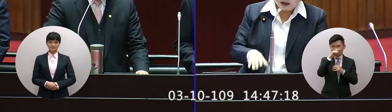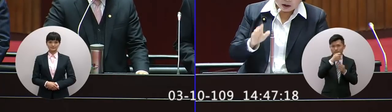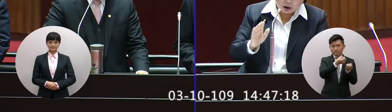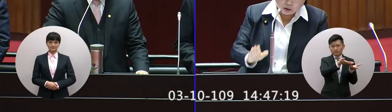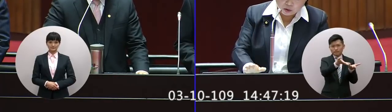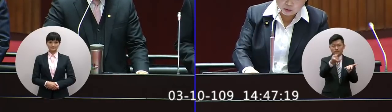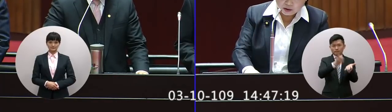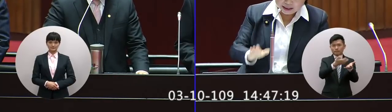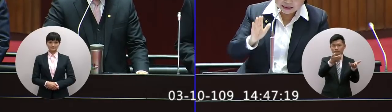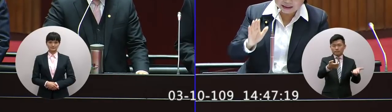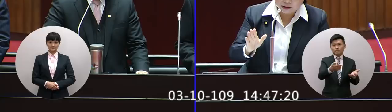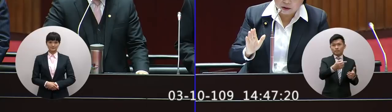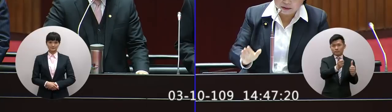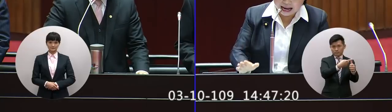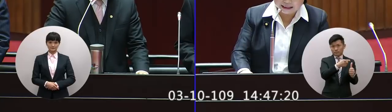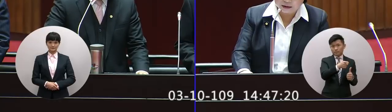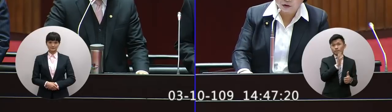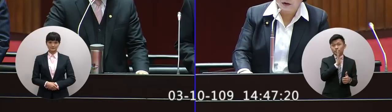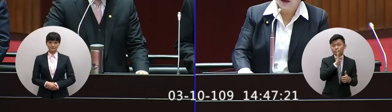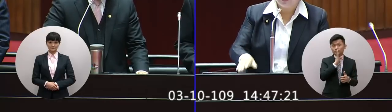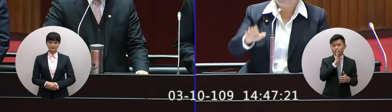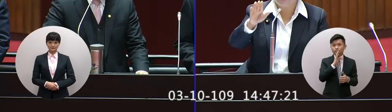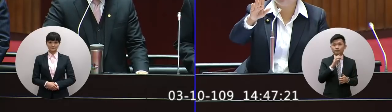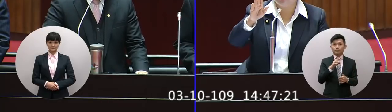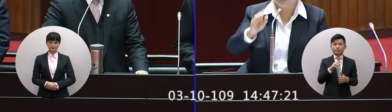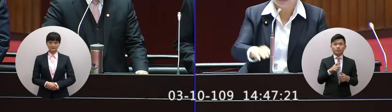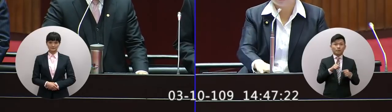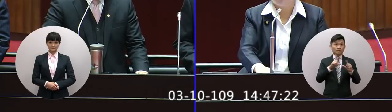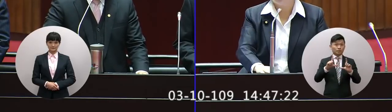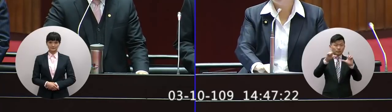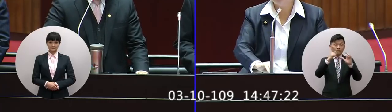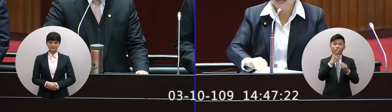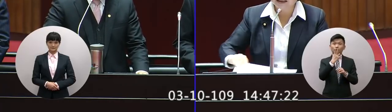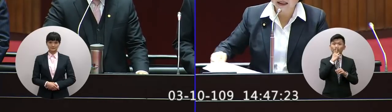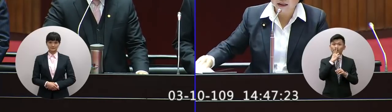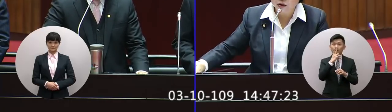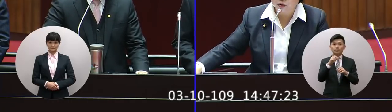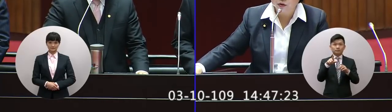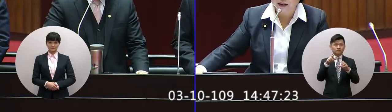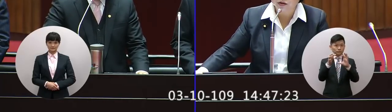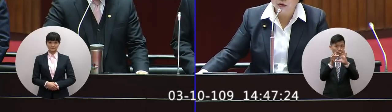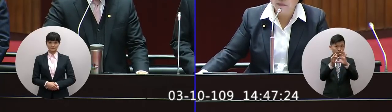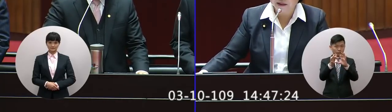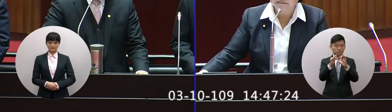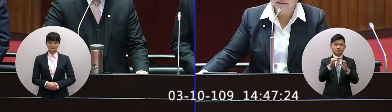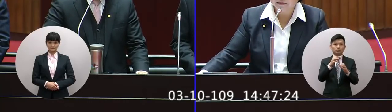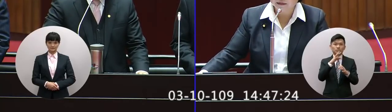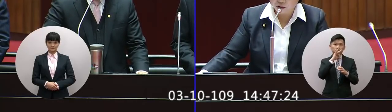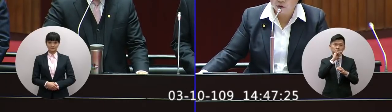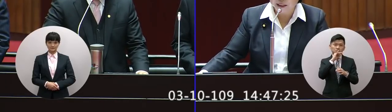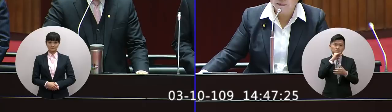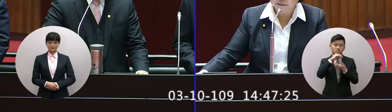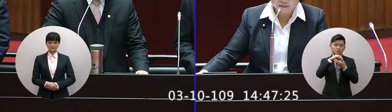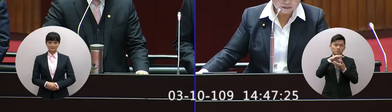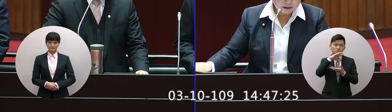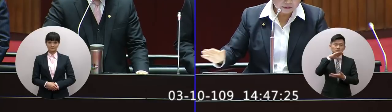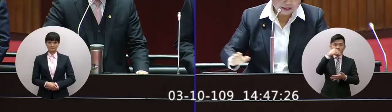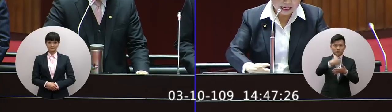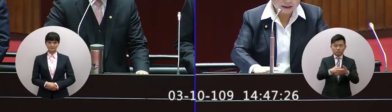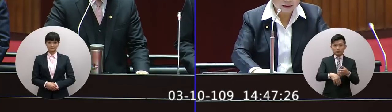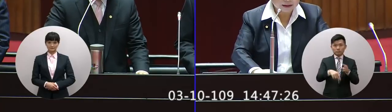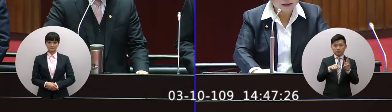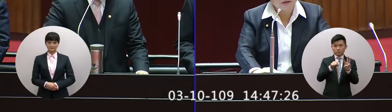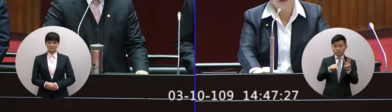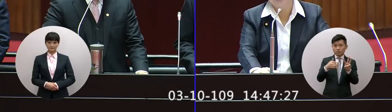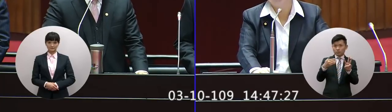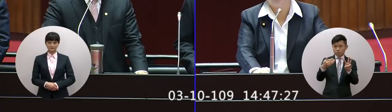区，空污是东亚地区平均减少 3.9 岁的睡眠的寿命。